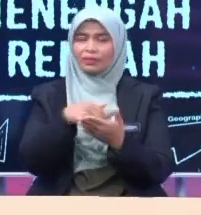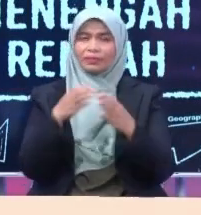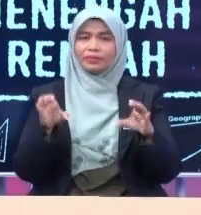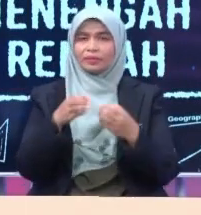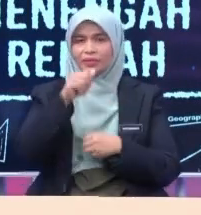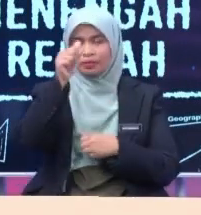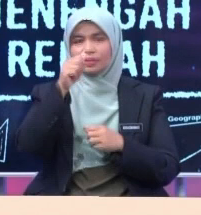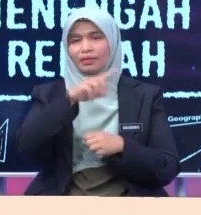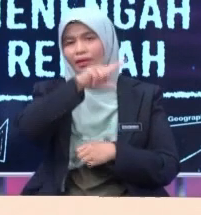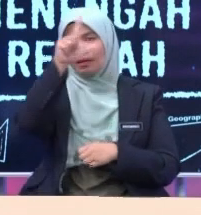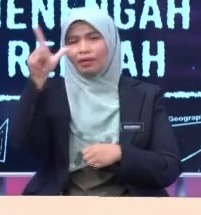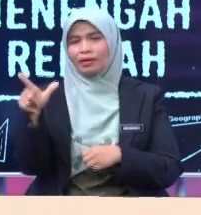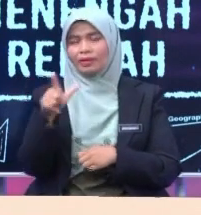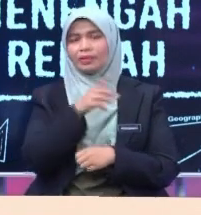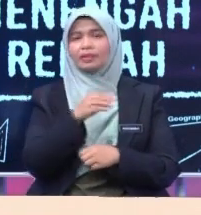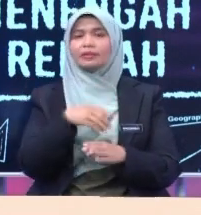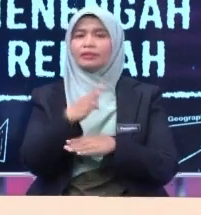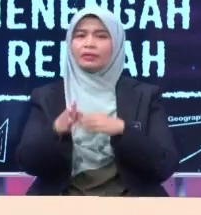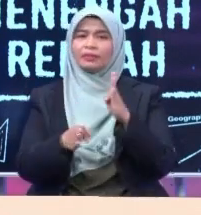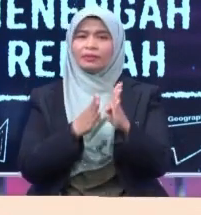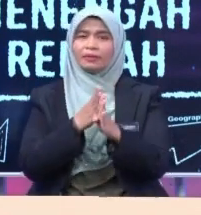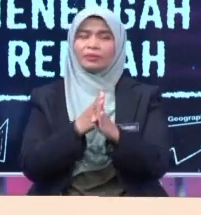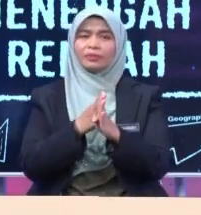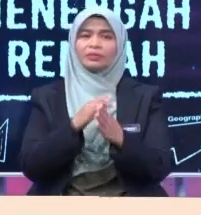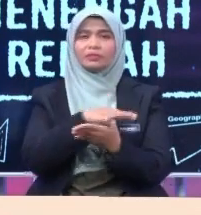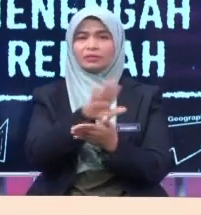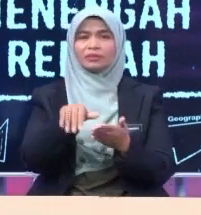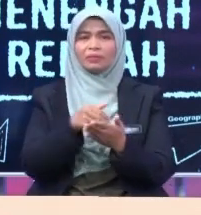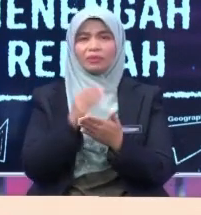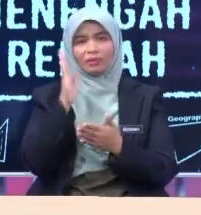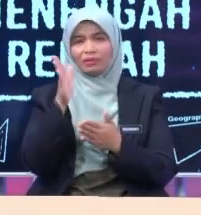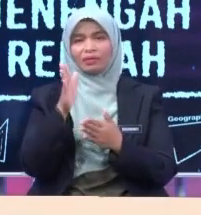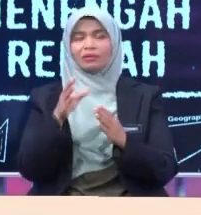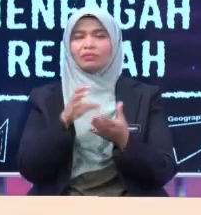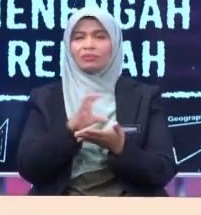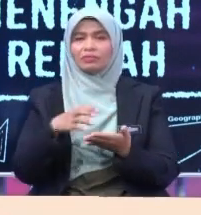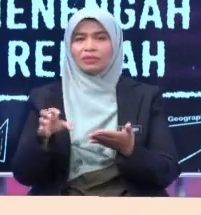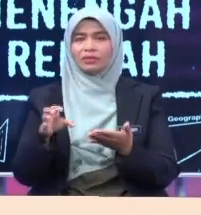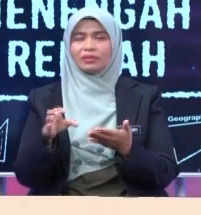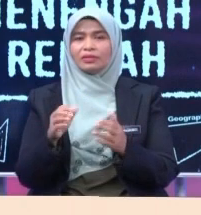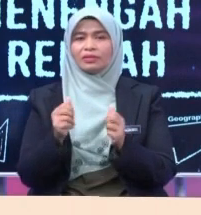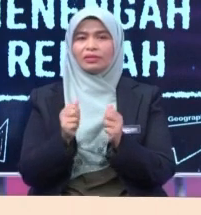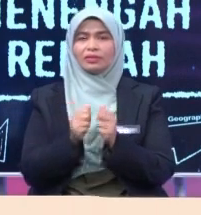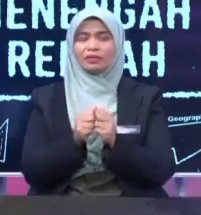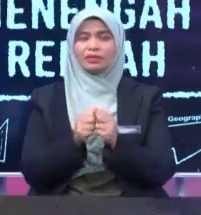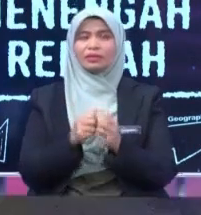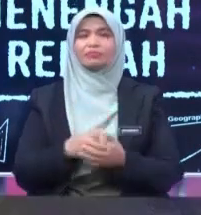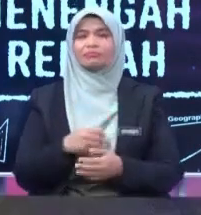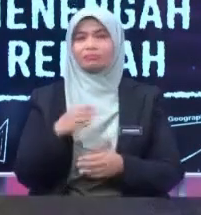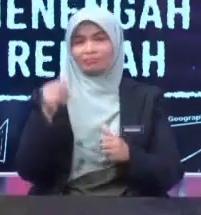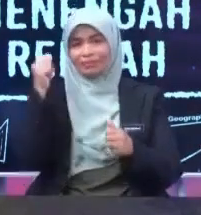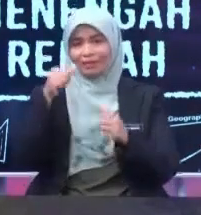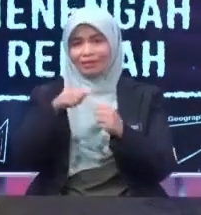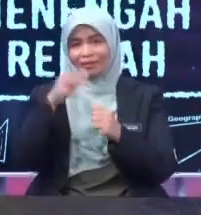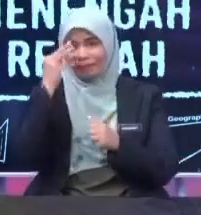di bumi dan penghuninya semua akan musnah dengan tertiupnya sangkakala yang pertama. Aiman ingat tak malaikat mana yang meniup